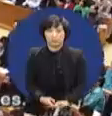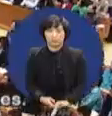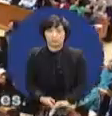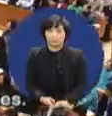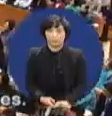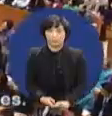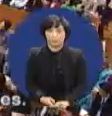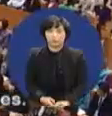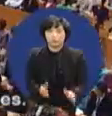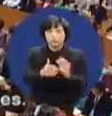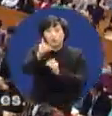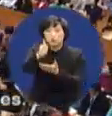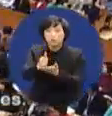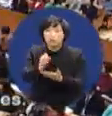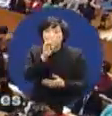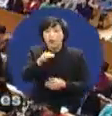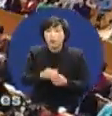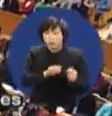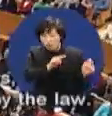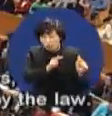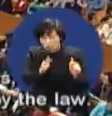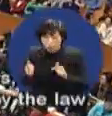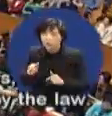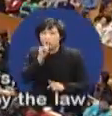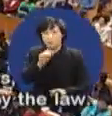우리 예수님이 그 말씀을 한두 번 하셨어요.